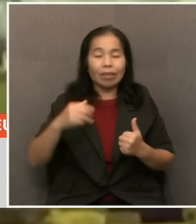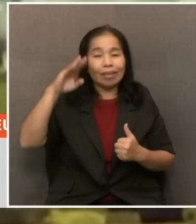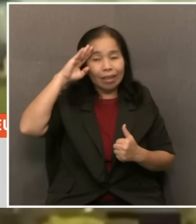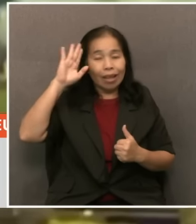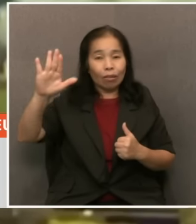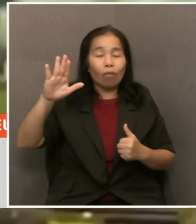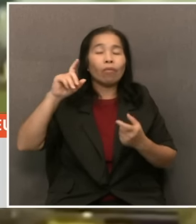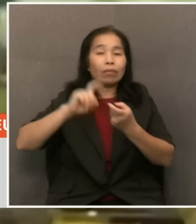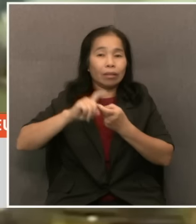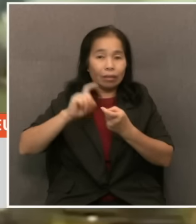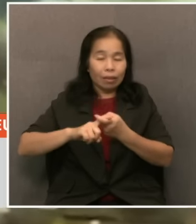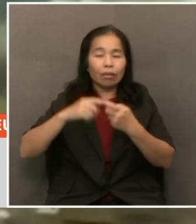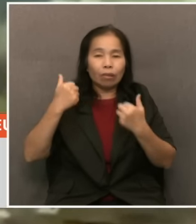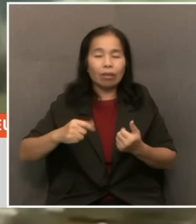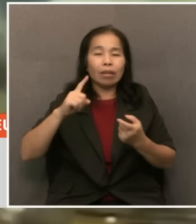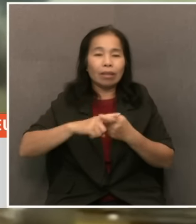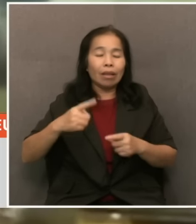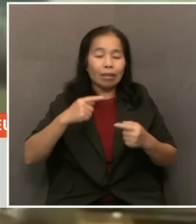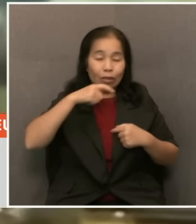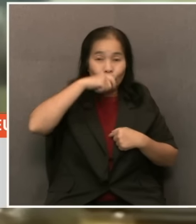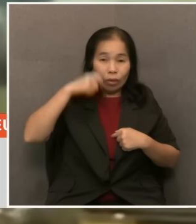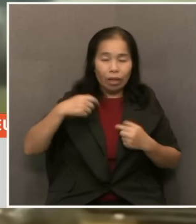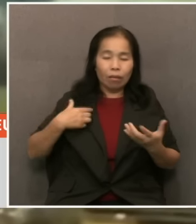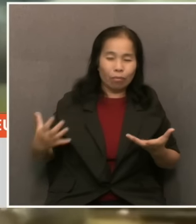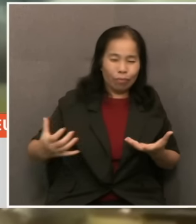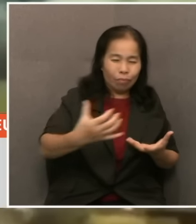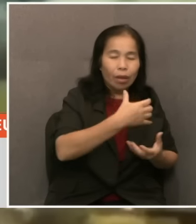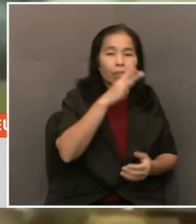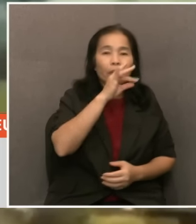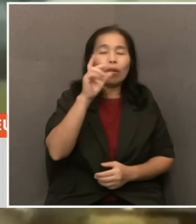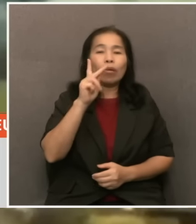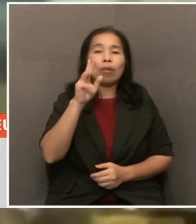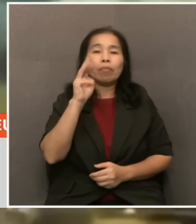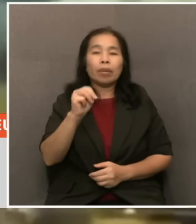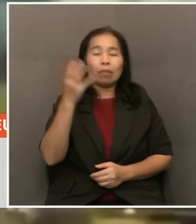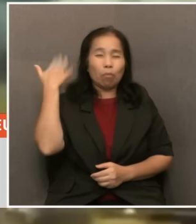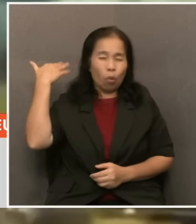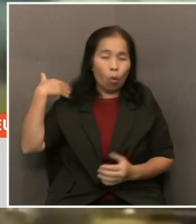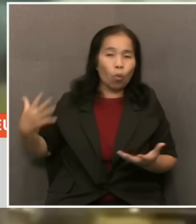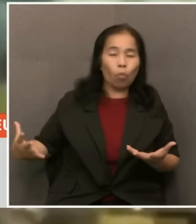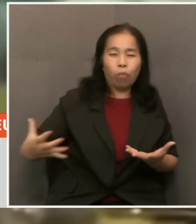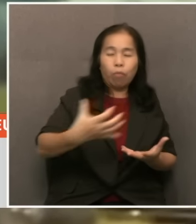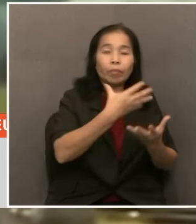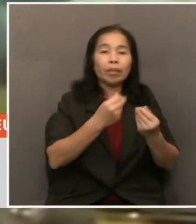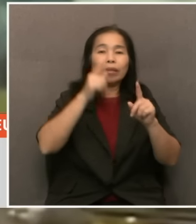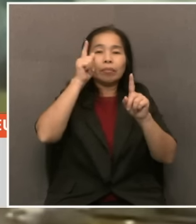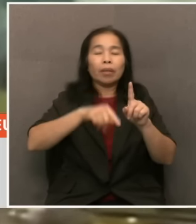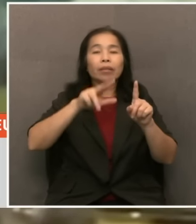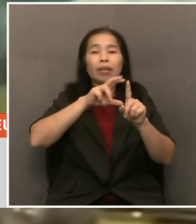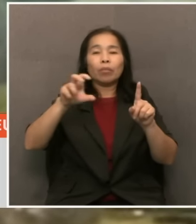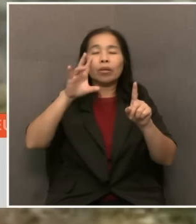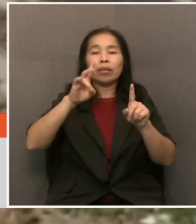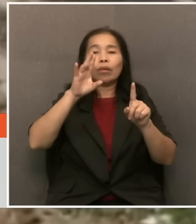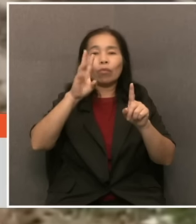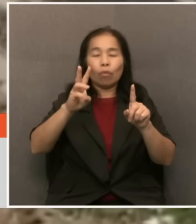นยึดครองในรัฐแห่งนี้เหลือเพียงประมาณ800ตารางกิโลเมตรจากเดิมที่ยึดครองมาได้ 1,376